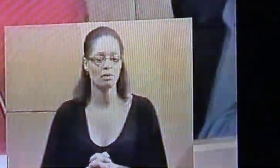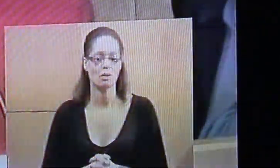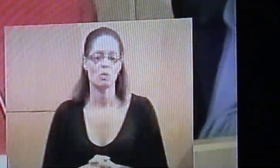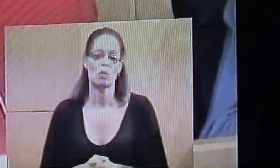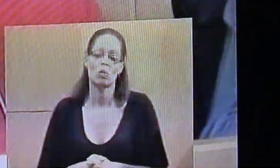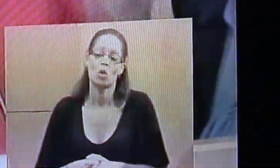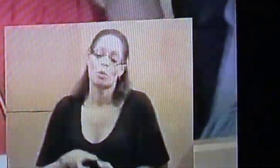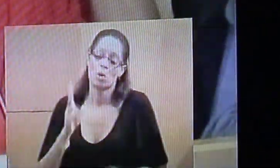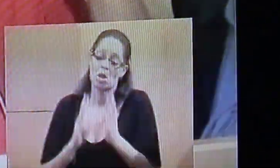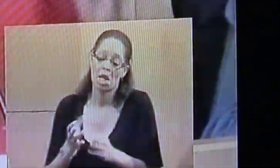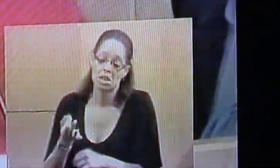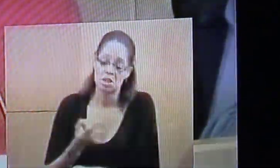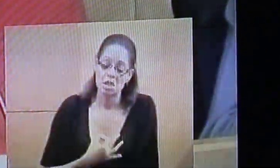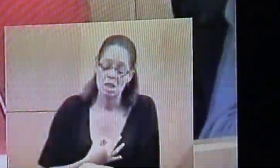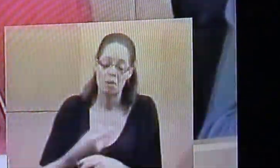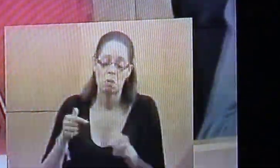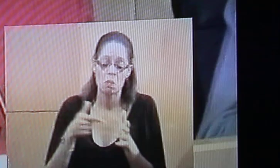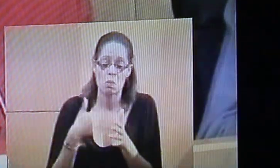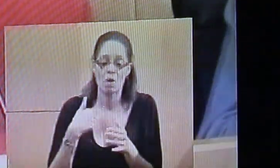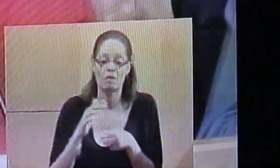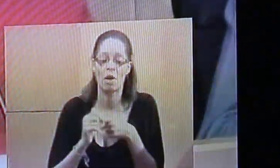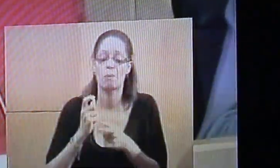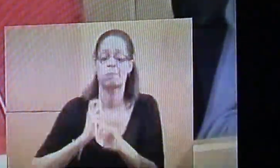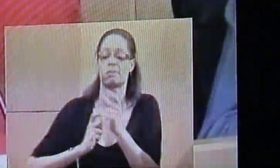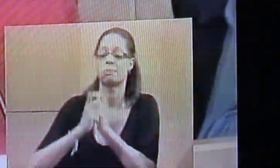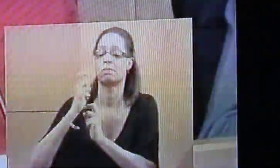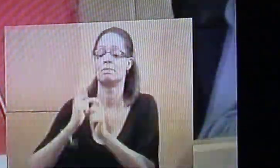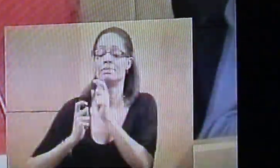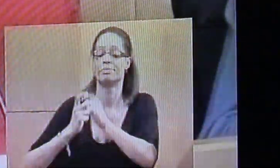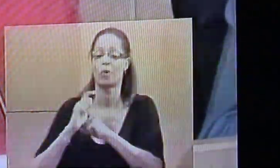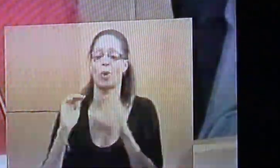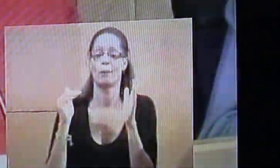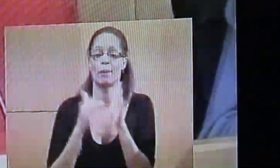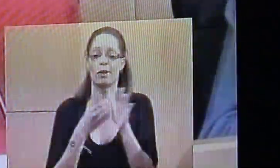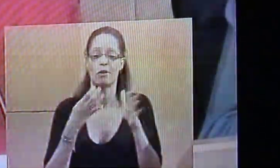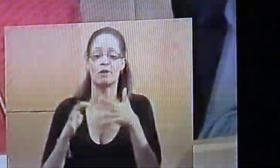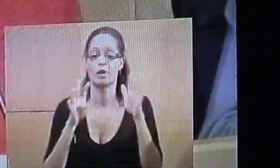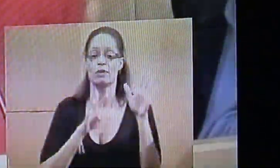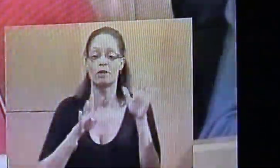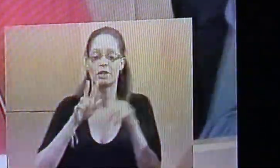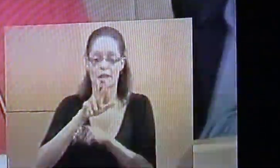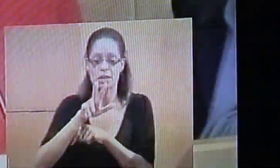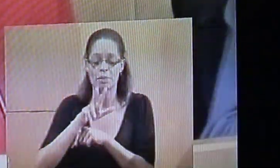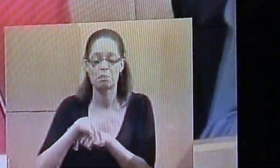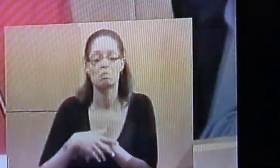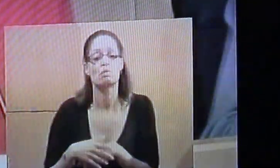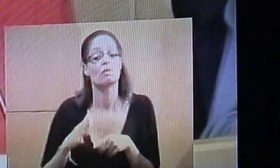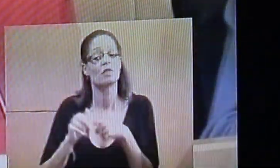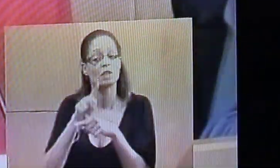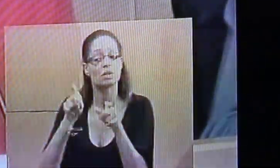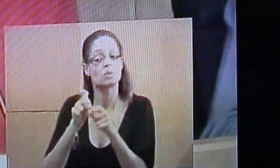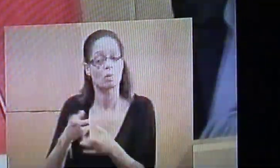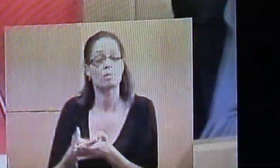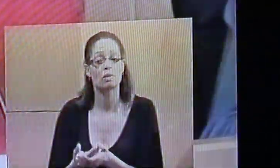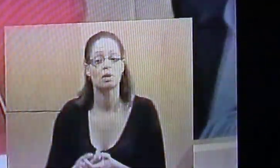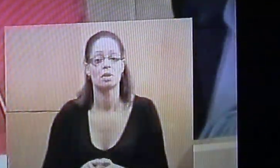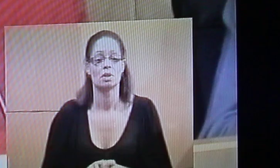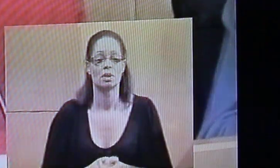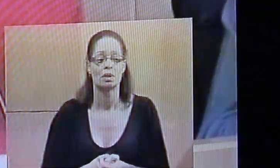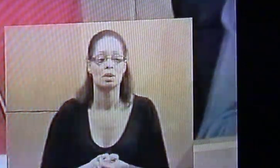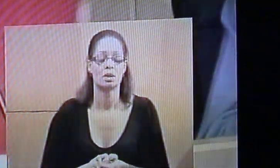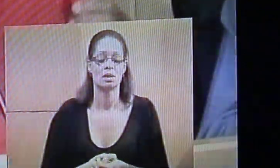reviens jusqu'en 1993. Eh bien, je pose la question, est-ce que